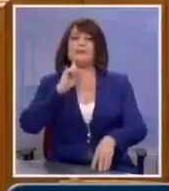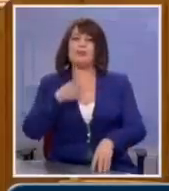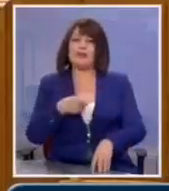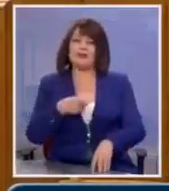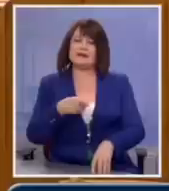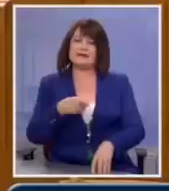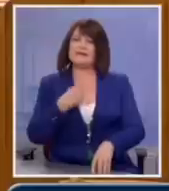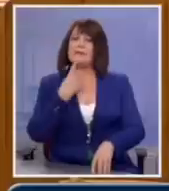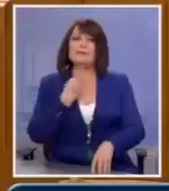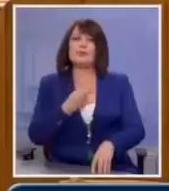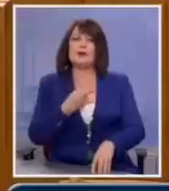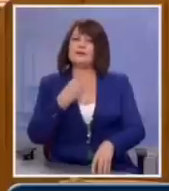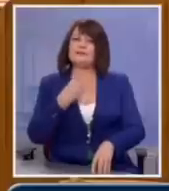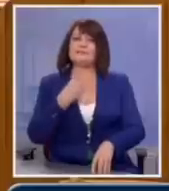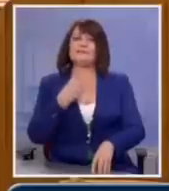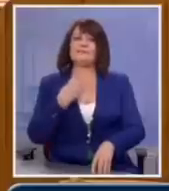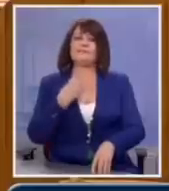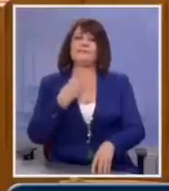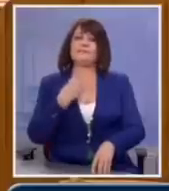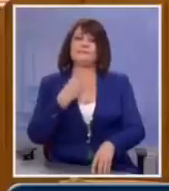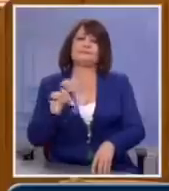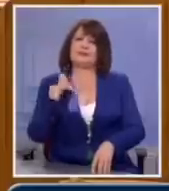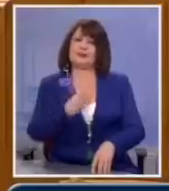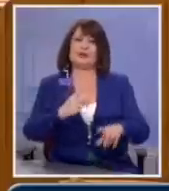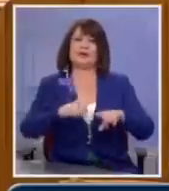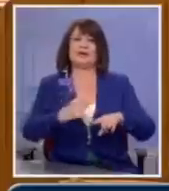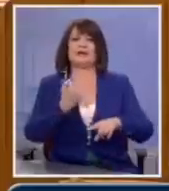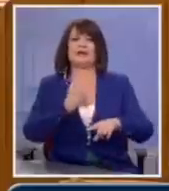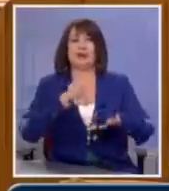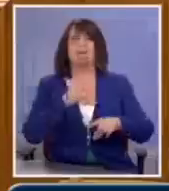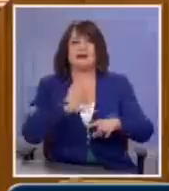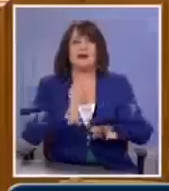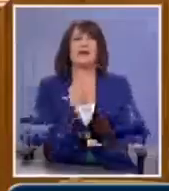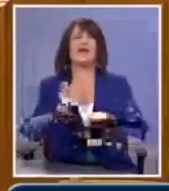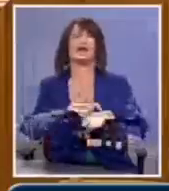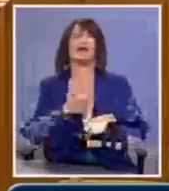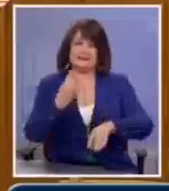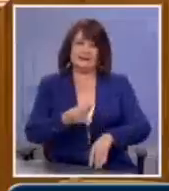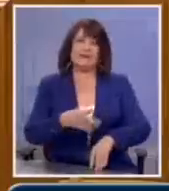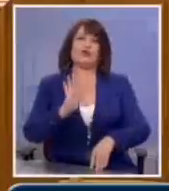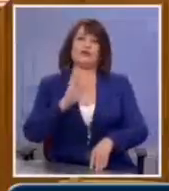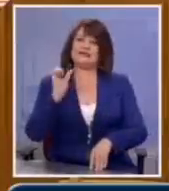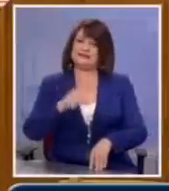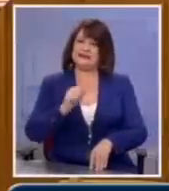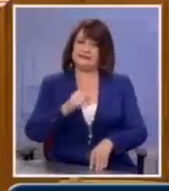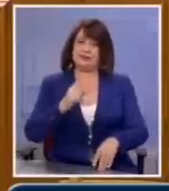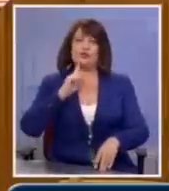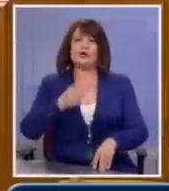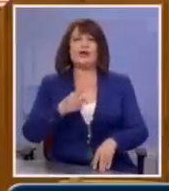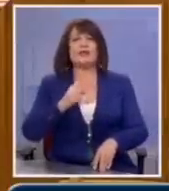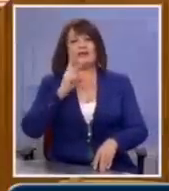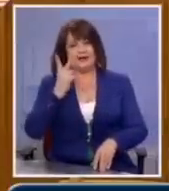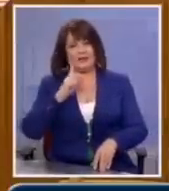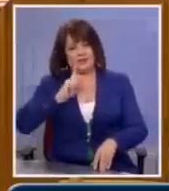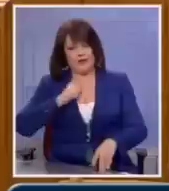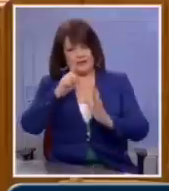που προβλέπει την απόδοση ηθαγένειας με τη γέννηση, ώστε να μπορούν όσοι συμφωνούν με τις άλλες δύο